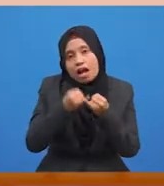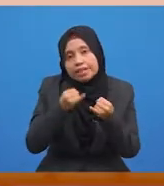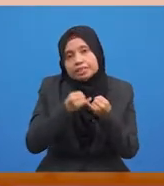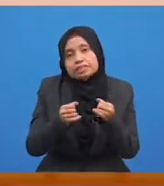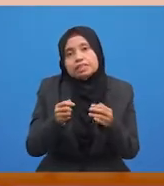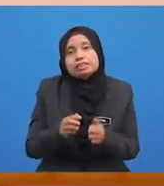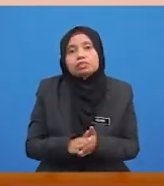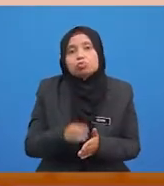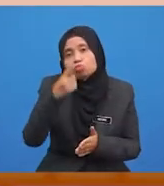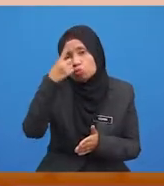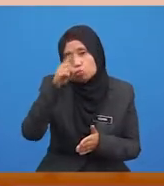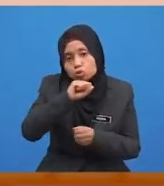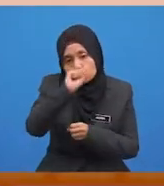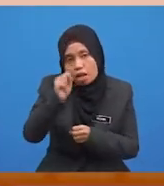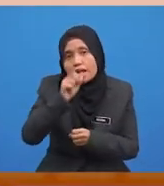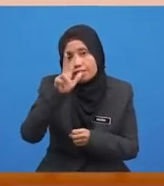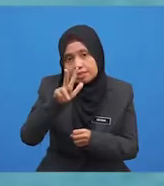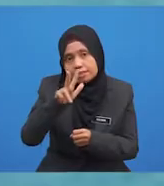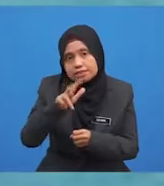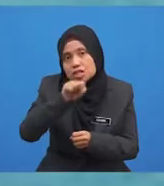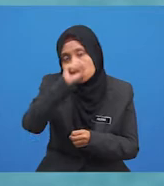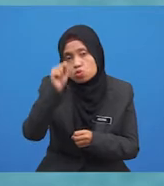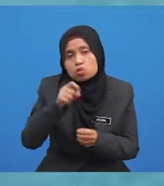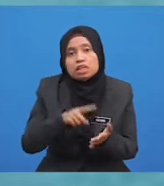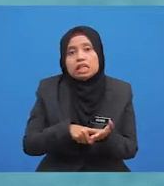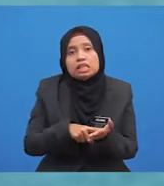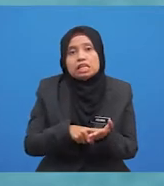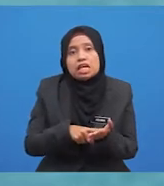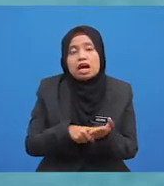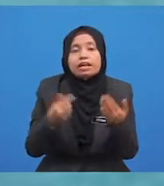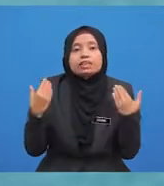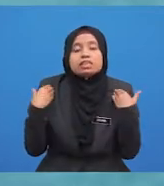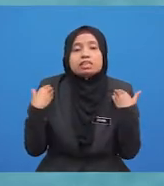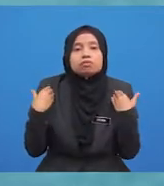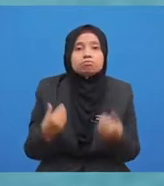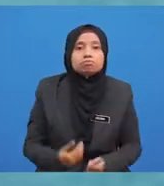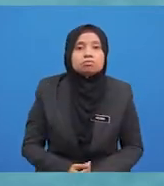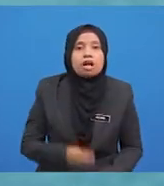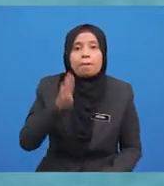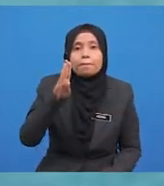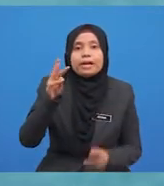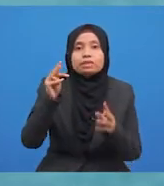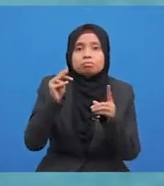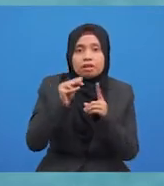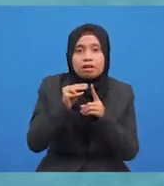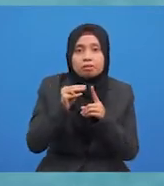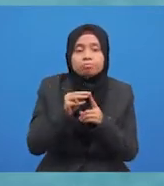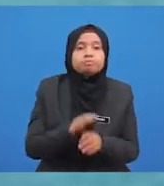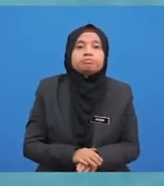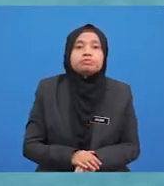Akhir sekali, bagi soalan ketiga, soalan ini memperuntukkan sebanyak 4